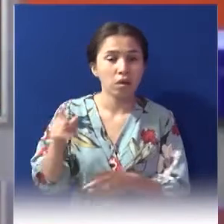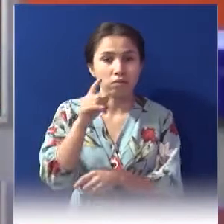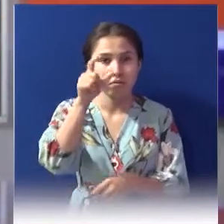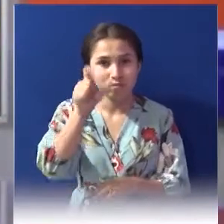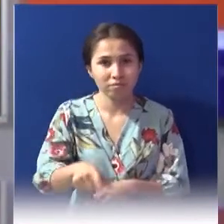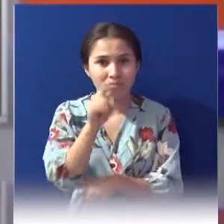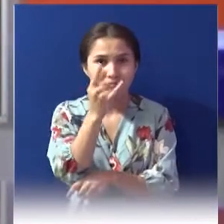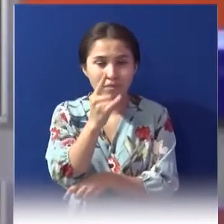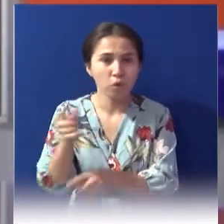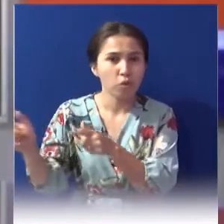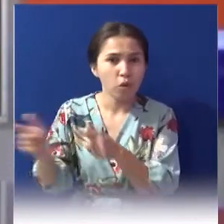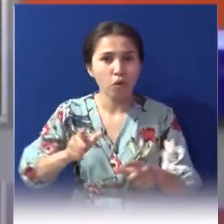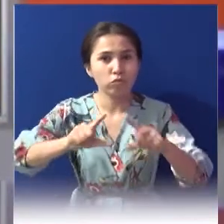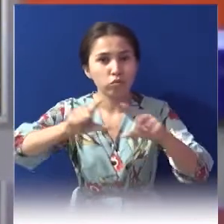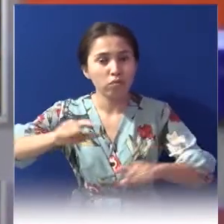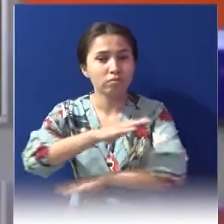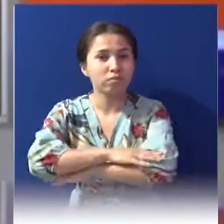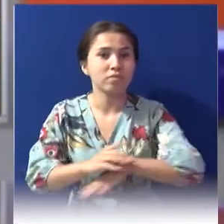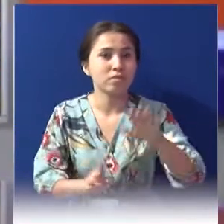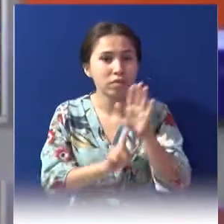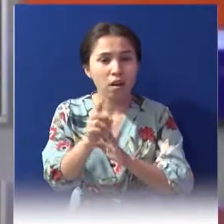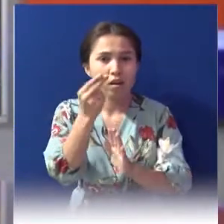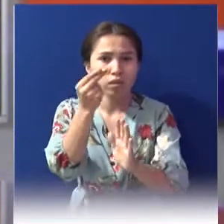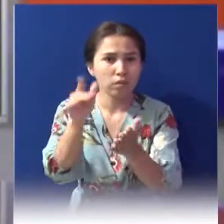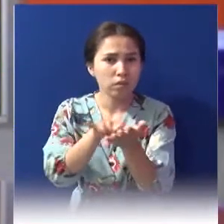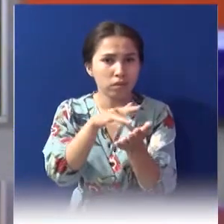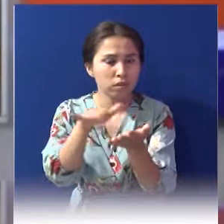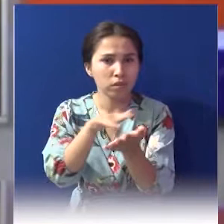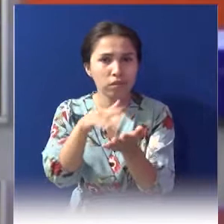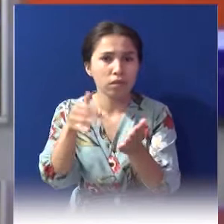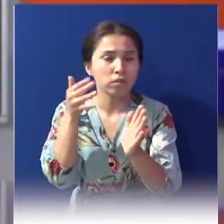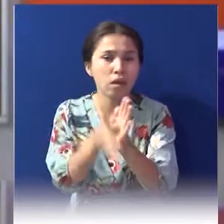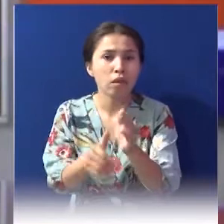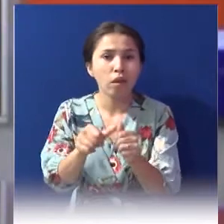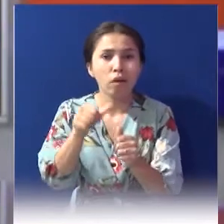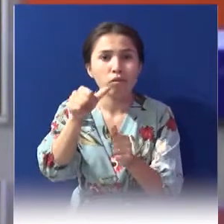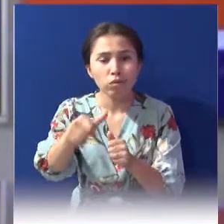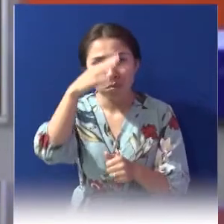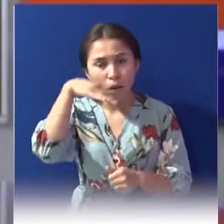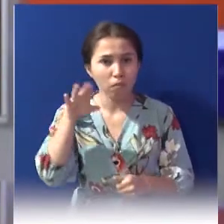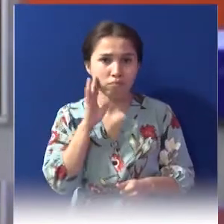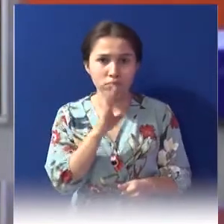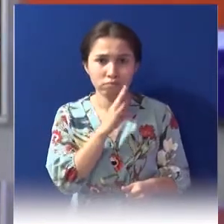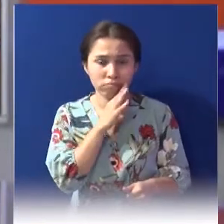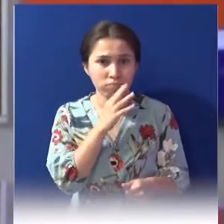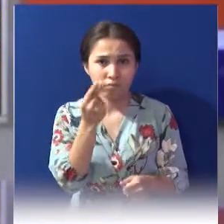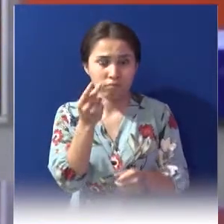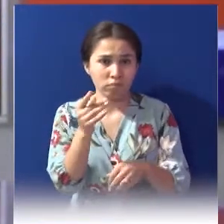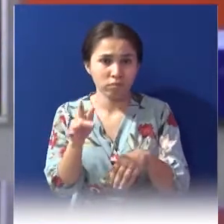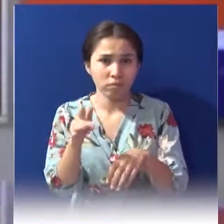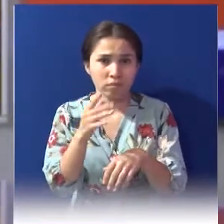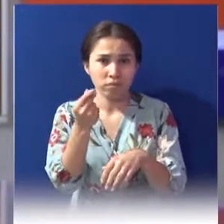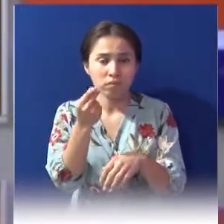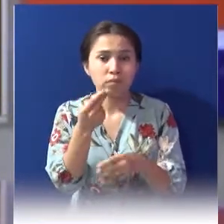Подготовить ребенка к школе и купить все необходимое – дело весьма затратное. Особенно тяжело приходится родителям, которые воспитывают